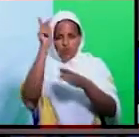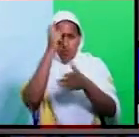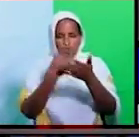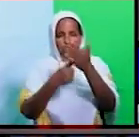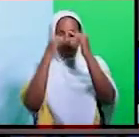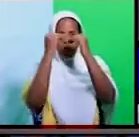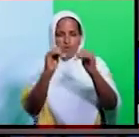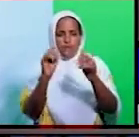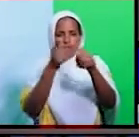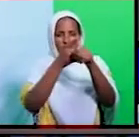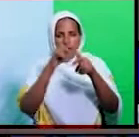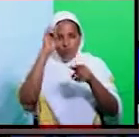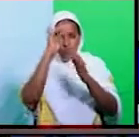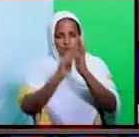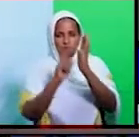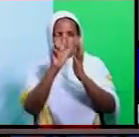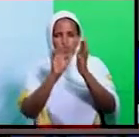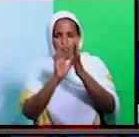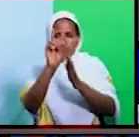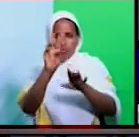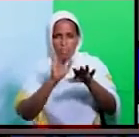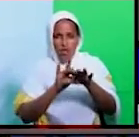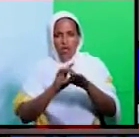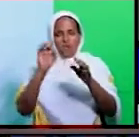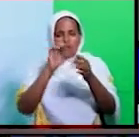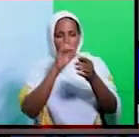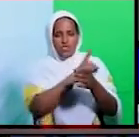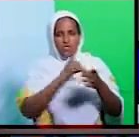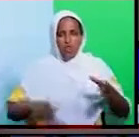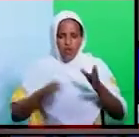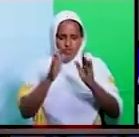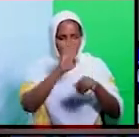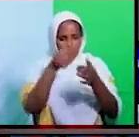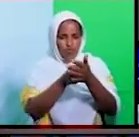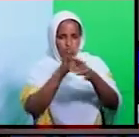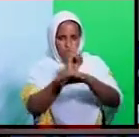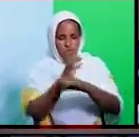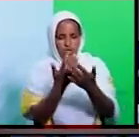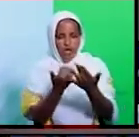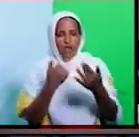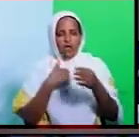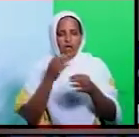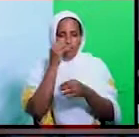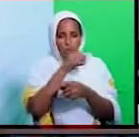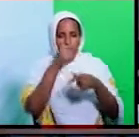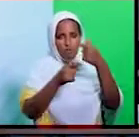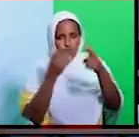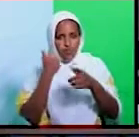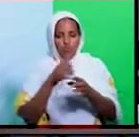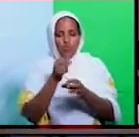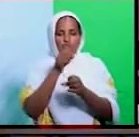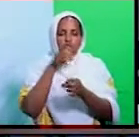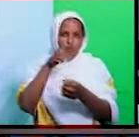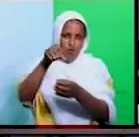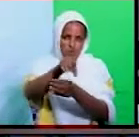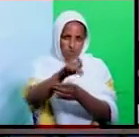መግለጽ አይቻል። ስለዚህ የተገለጸውን የተጻፈውን ስናነብ ራሳችንን ወደዛ በማሳደግ ይሄን ልናደርገው ምን ይችላል እኛን መጽሐፉ